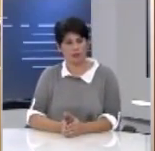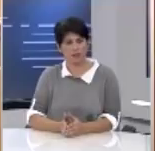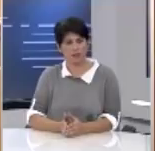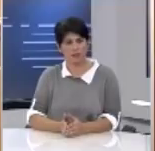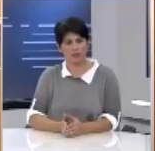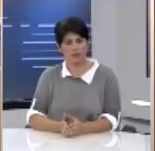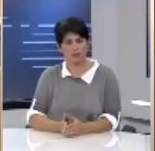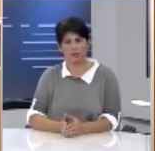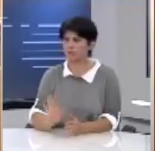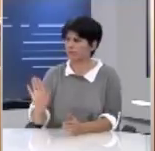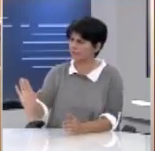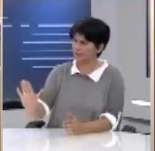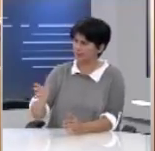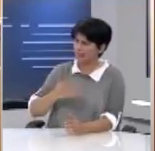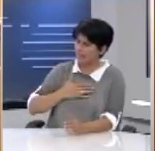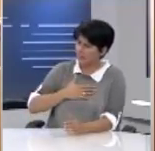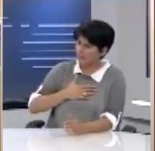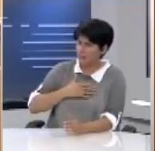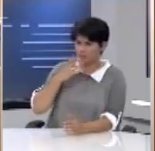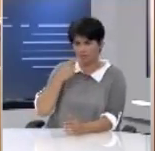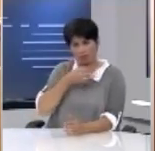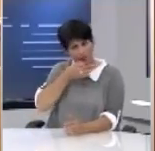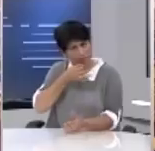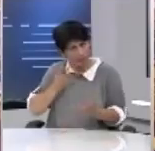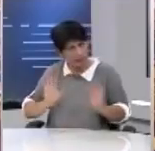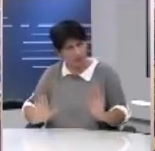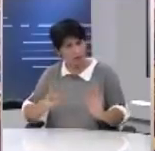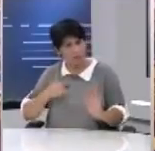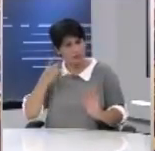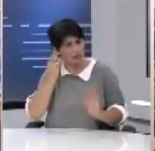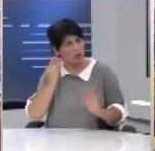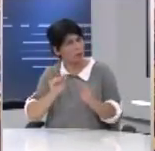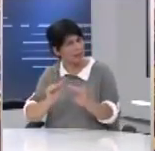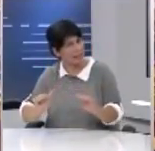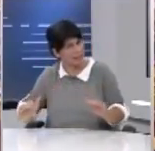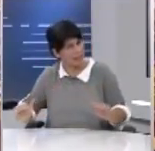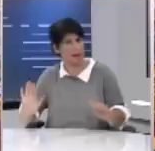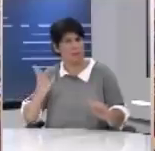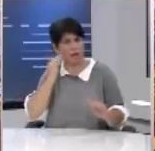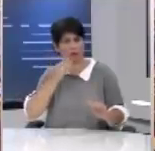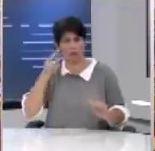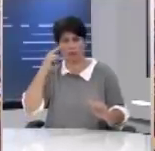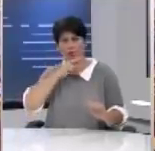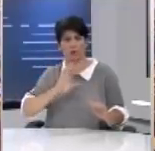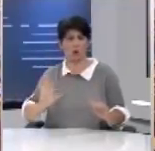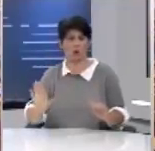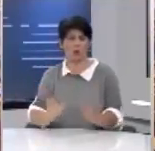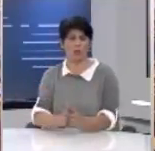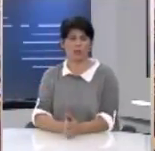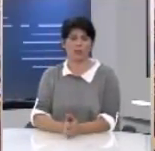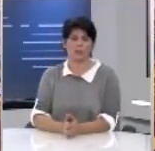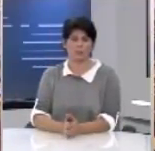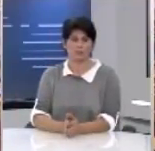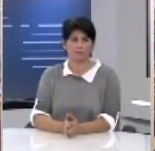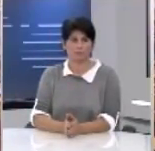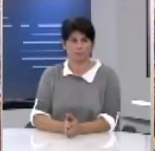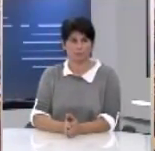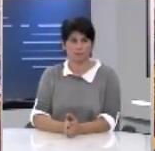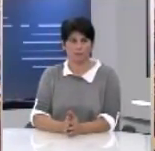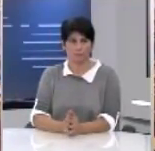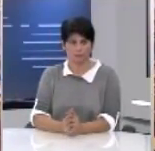θα μιλήσω, αφήστε με, εμείς ακούσαμε με μεγάλη ηρεμία και ησυχία τον Πρωθυπουργό καθώς